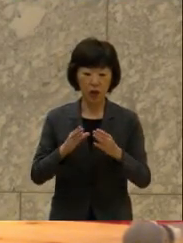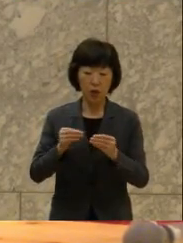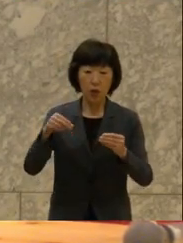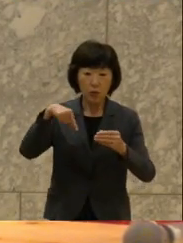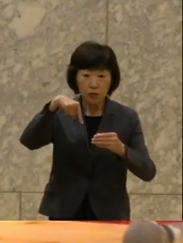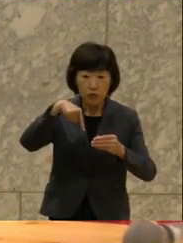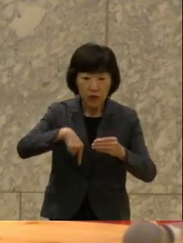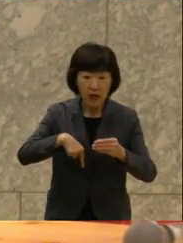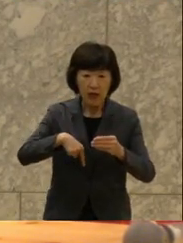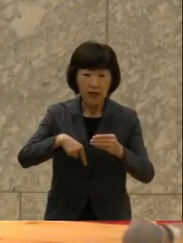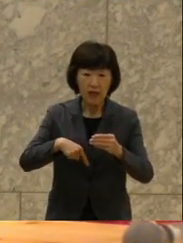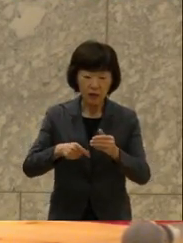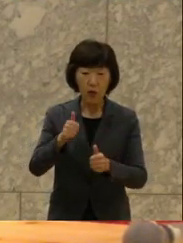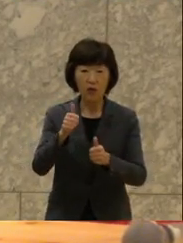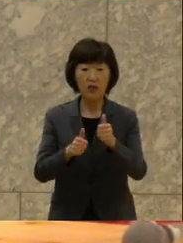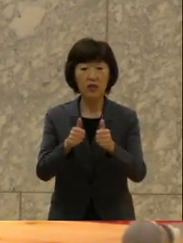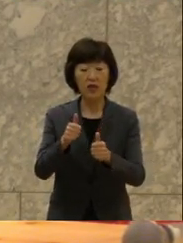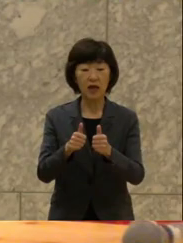ただの国内の試合とは違った雰囲気